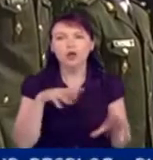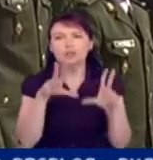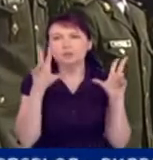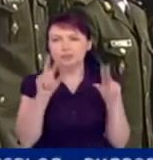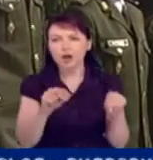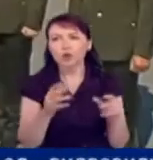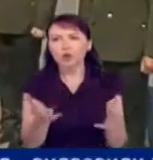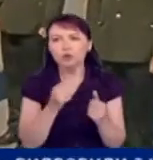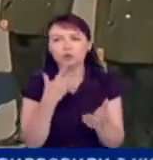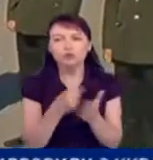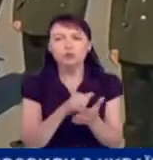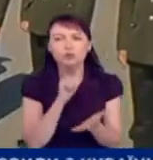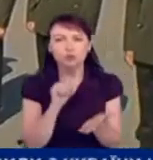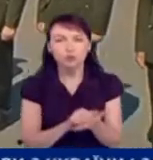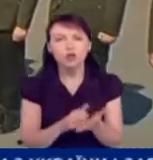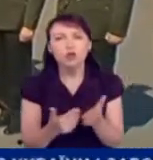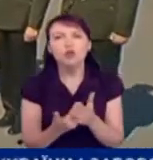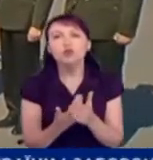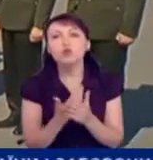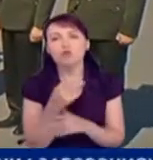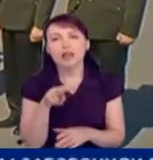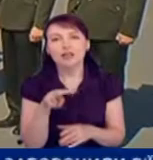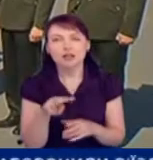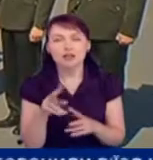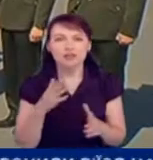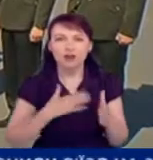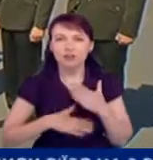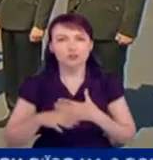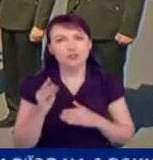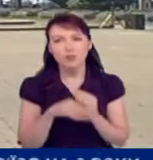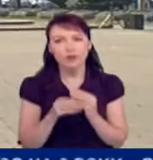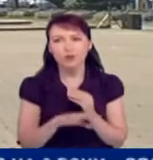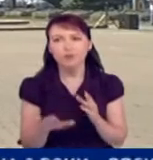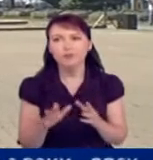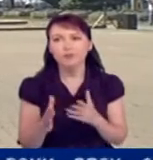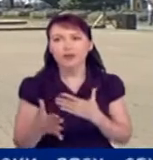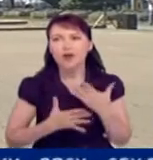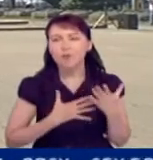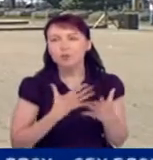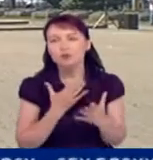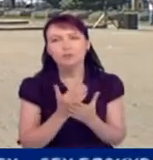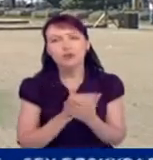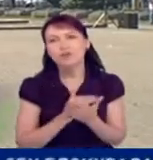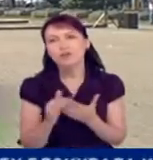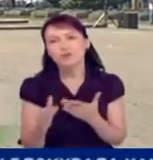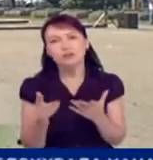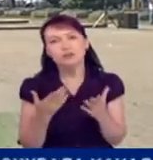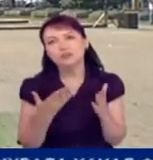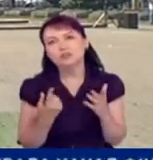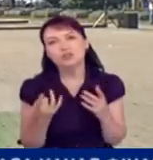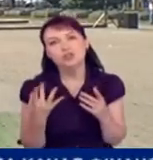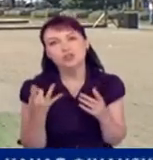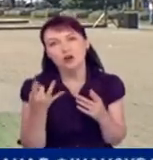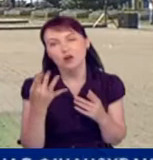та отримали свої дипломи. Новоспечені лейтенанти радості не приховують. Емоції перевершені, вони зашкалюють. Коли